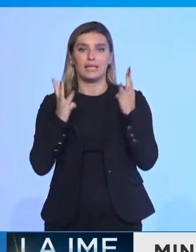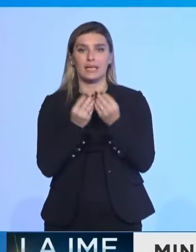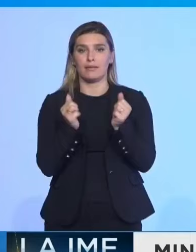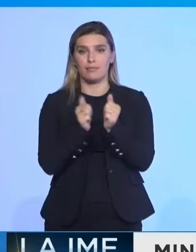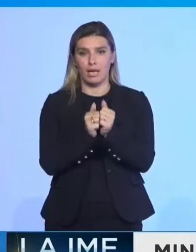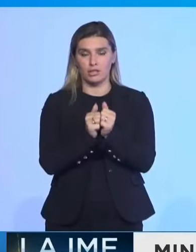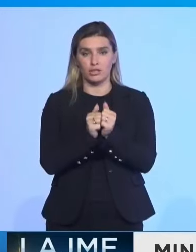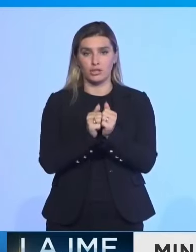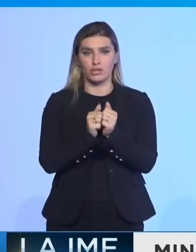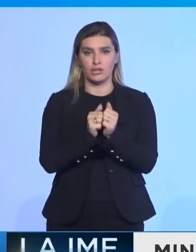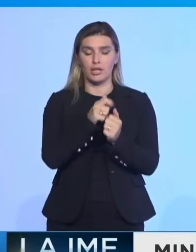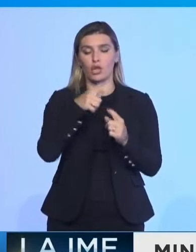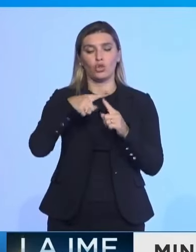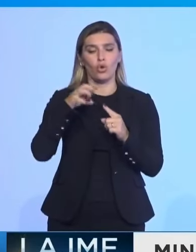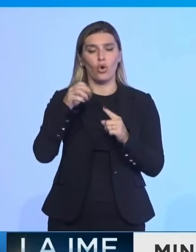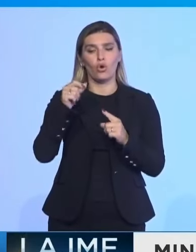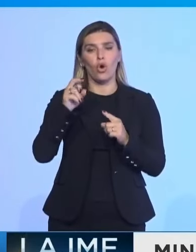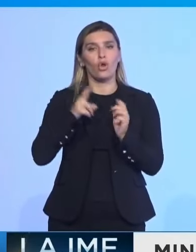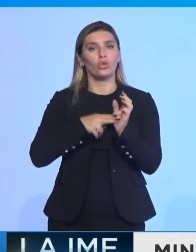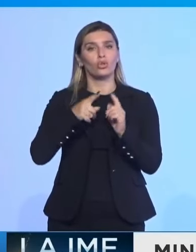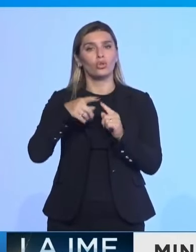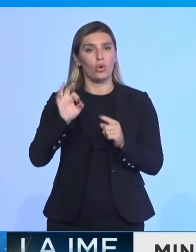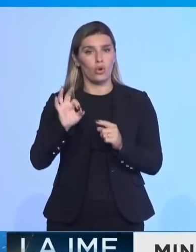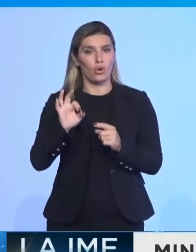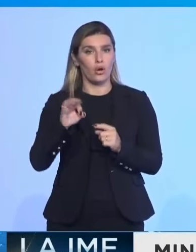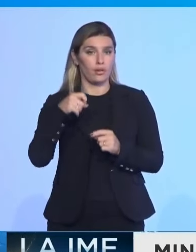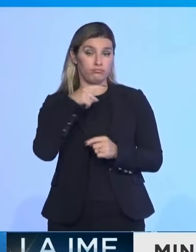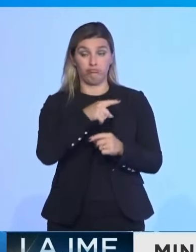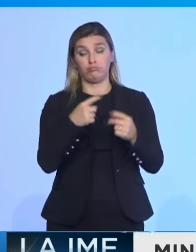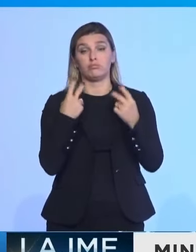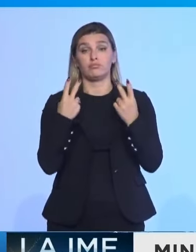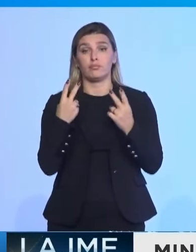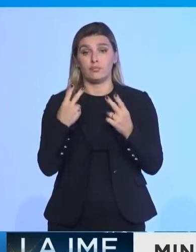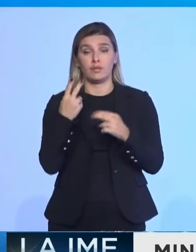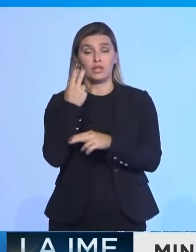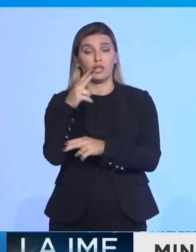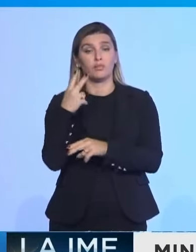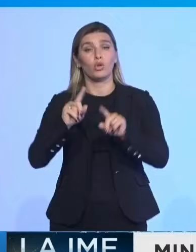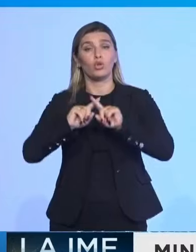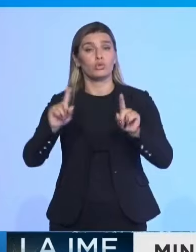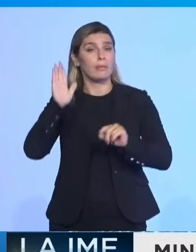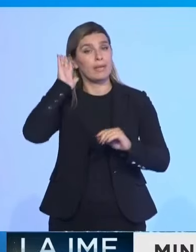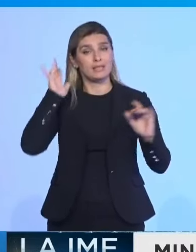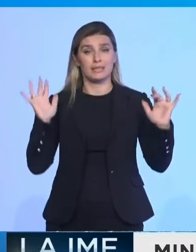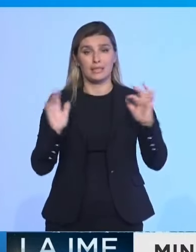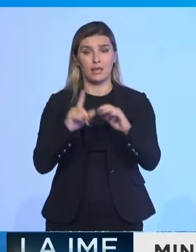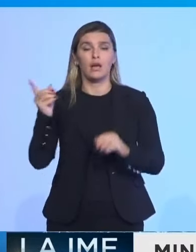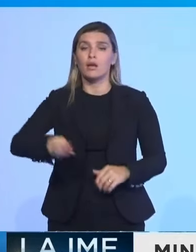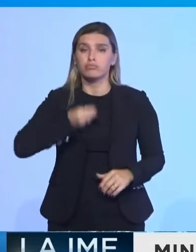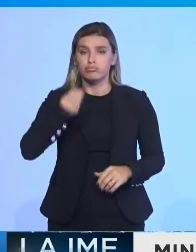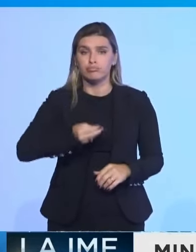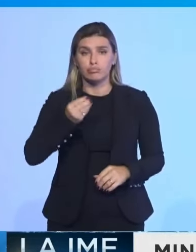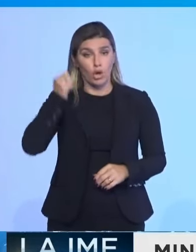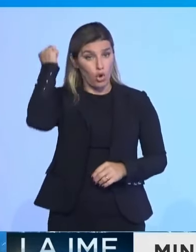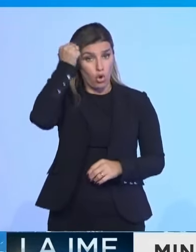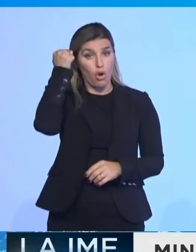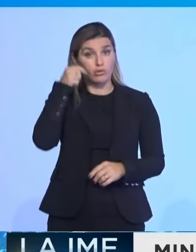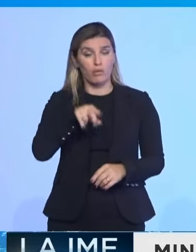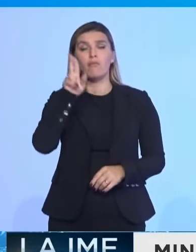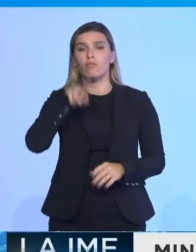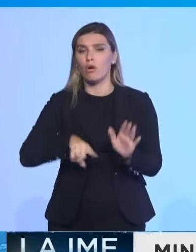në Toronto. Si pas njoftimit të Ministrisë e Punve të Jashtme dhe Diasporës, Gërvalla gjatë fjalimit theksoi se Kosova ka bërë përparim